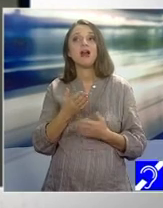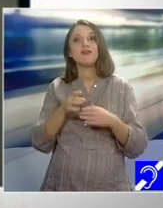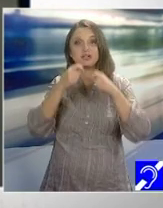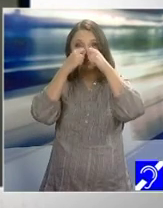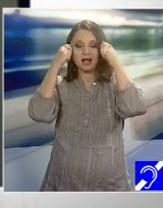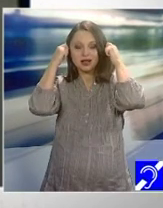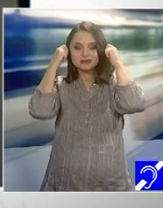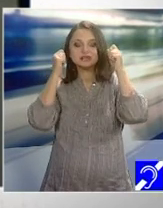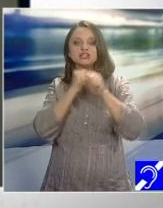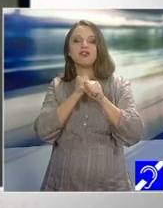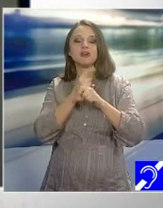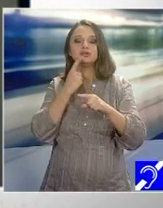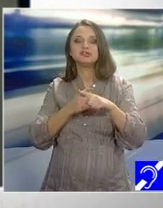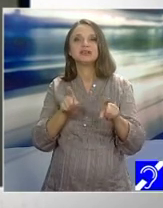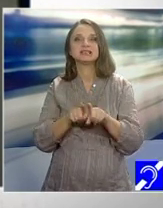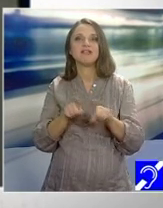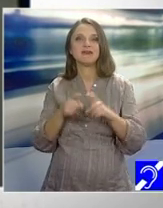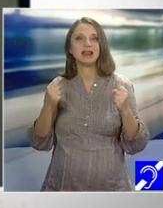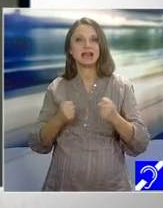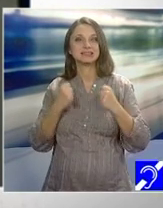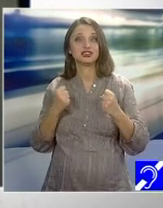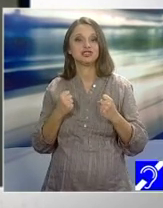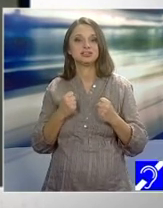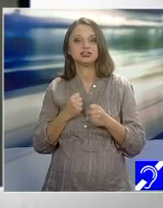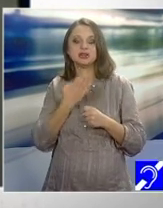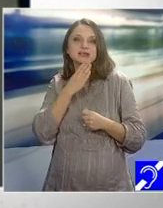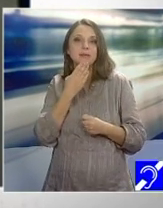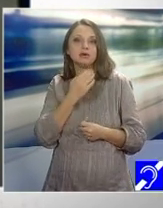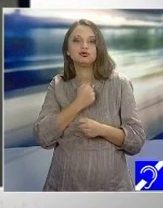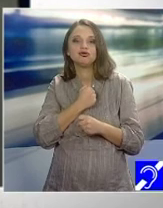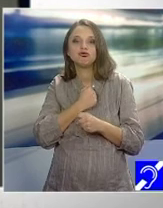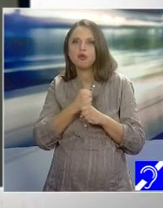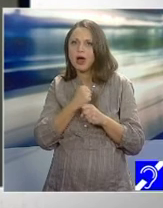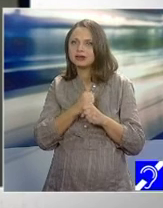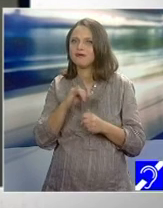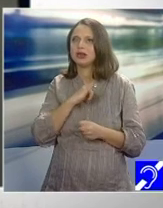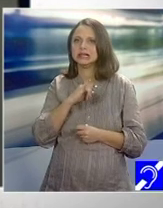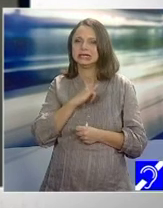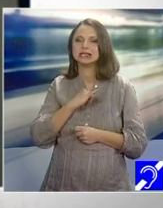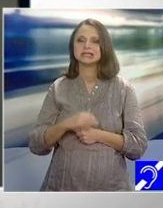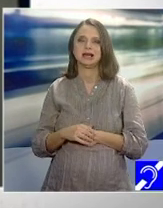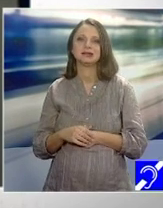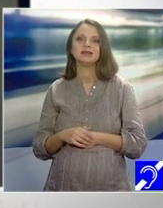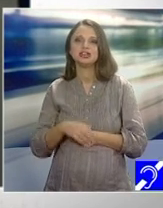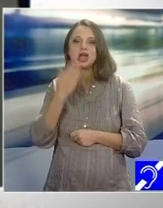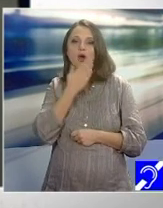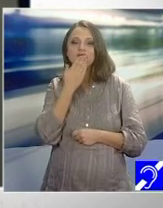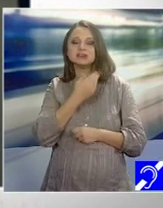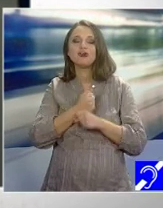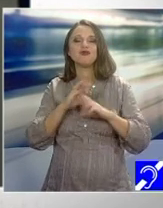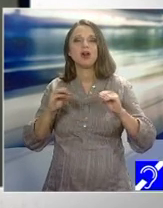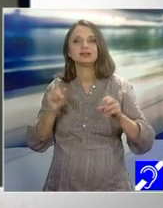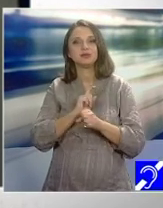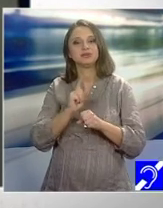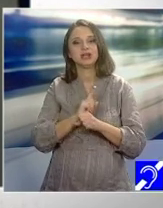și au făcut exact aceleași exerciții și li s-a părut extraordinar de interesant și au învățat foarte multe lucruri